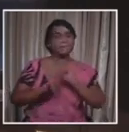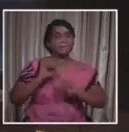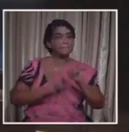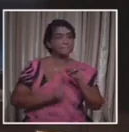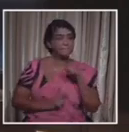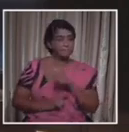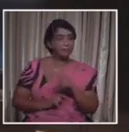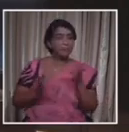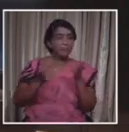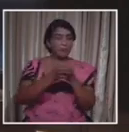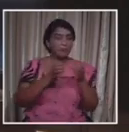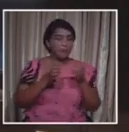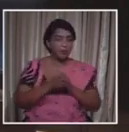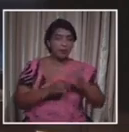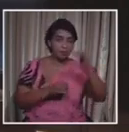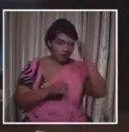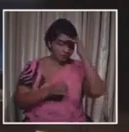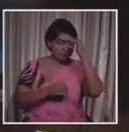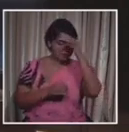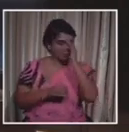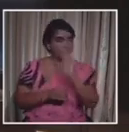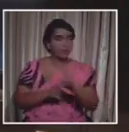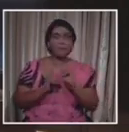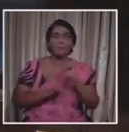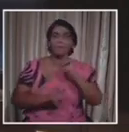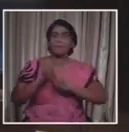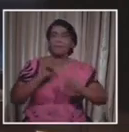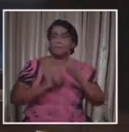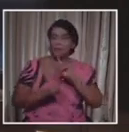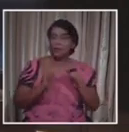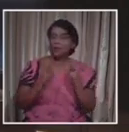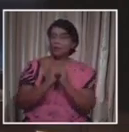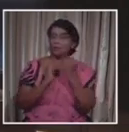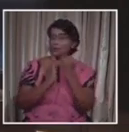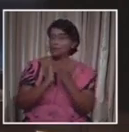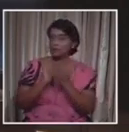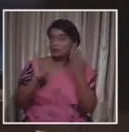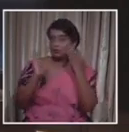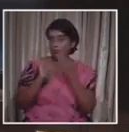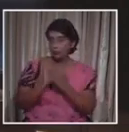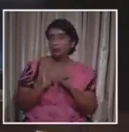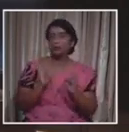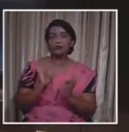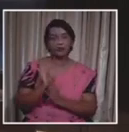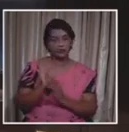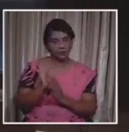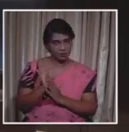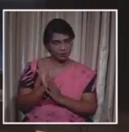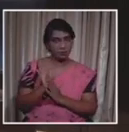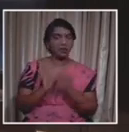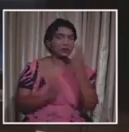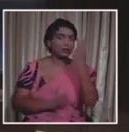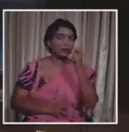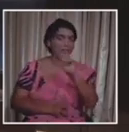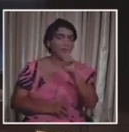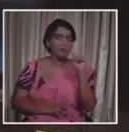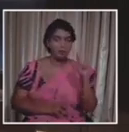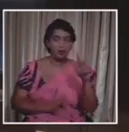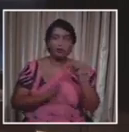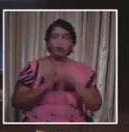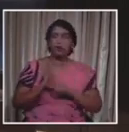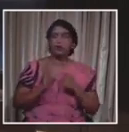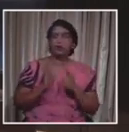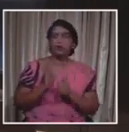පාර්ලිමේන්තුවේ පක්ෂනායකයන් සහ පාර්ලිමේන්තු කටයුතු පිළිබඳ කාරක සභාව 2022 ජූලි